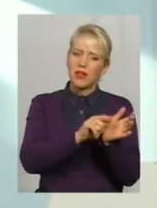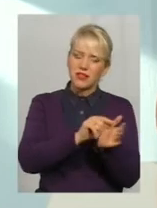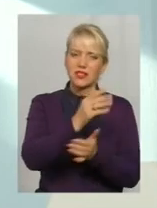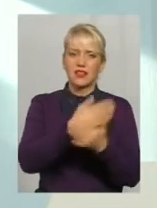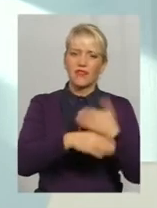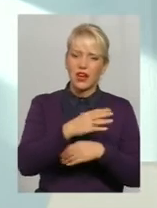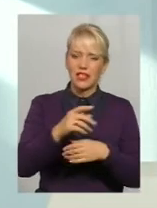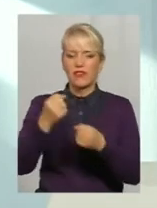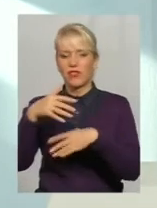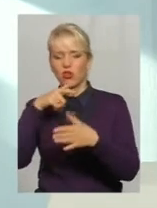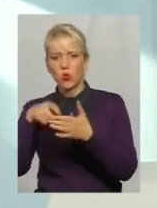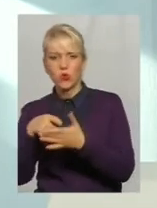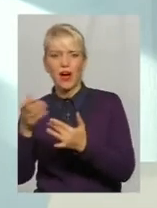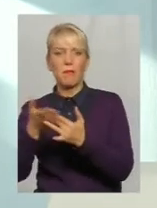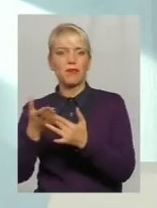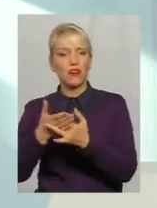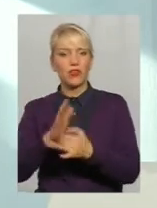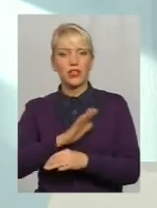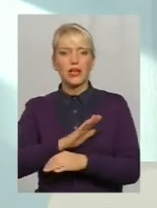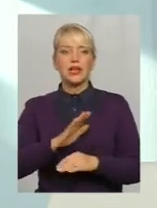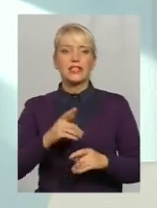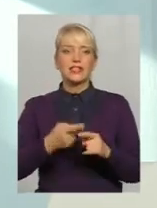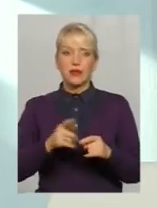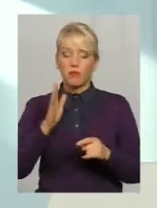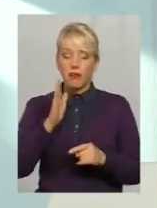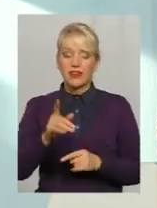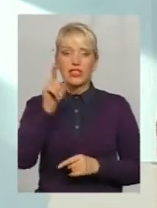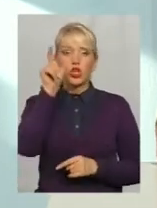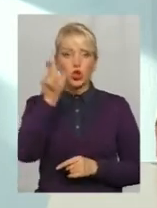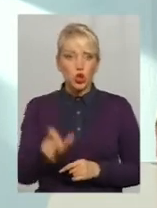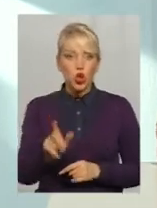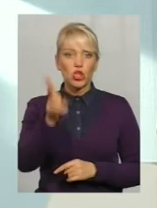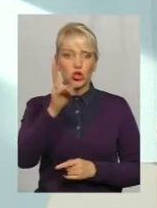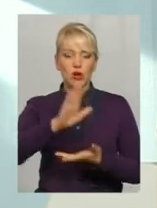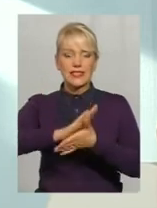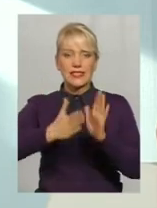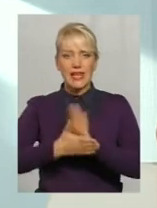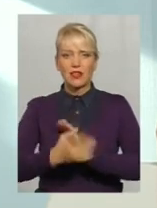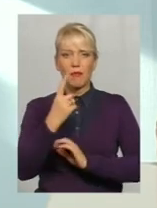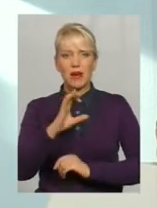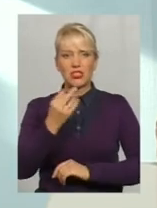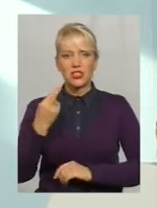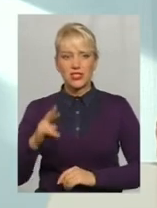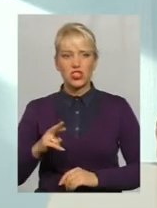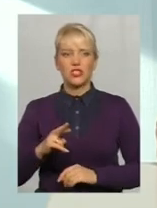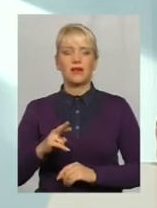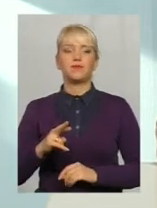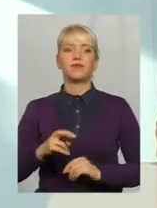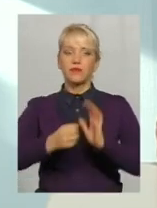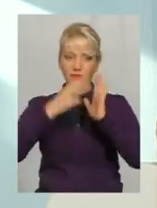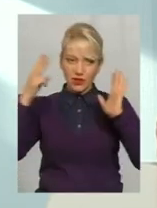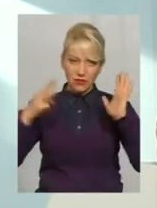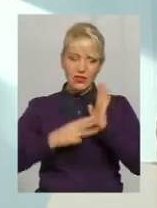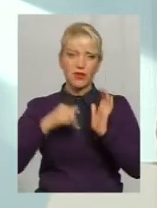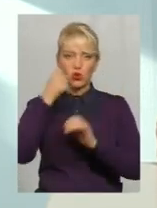є, є пільговий характер роботи, буде мати той, хто станом на 1 січня 2018